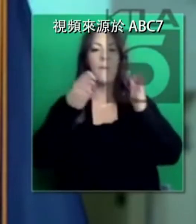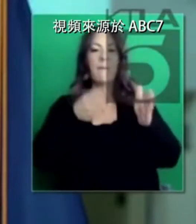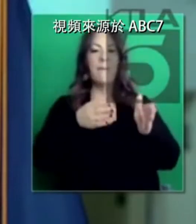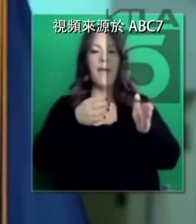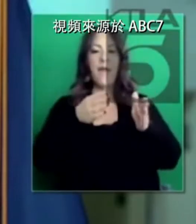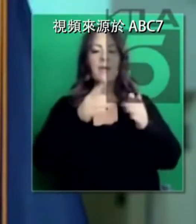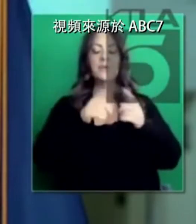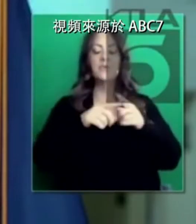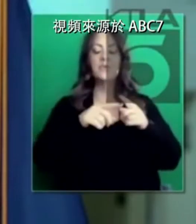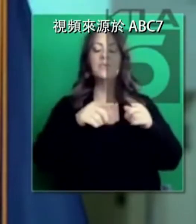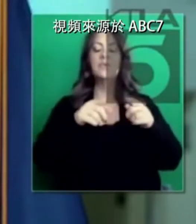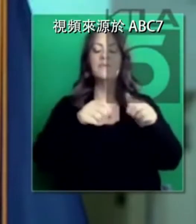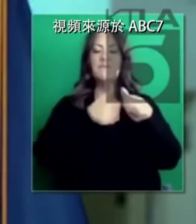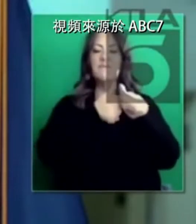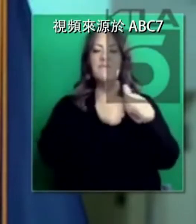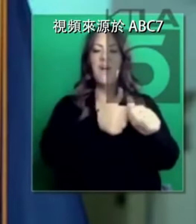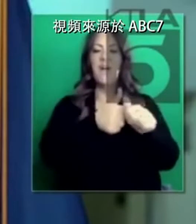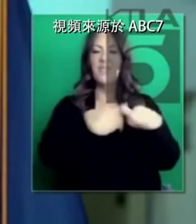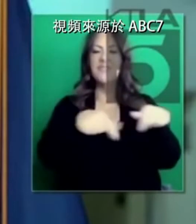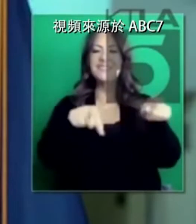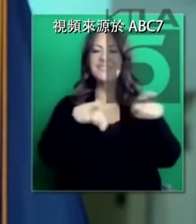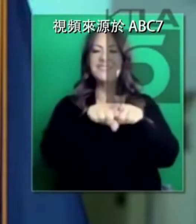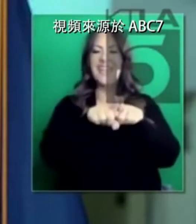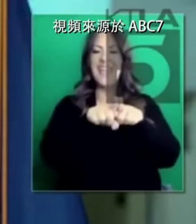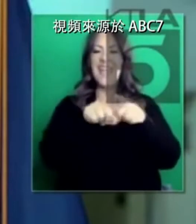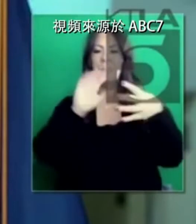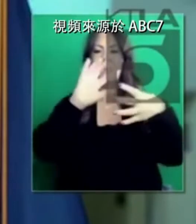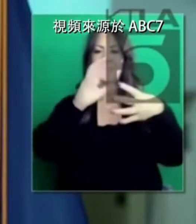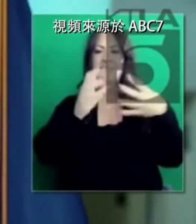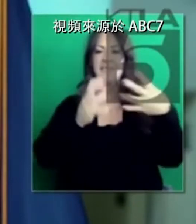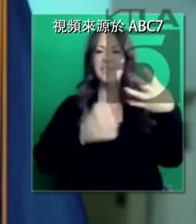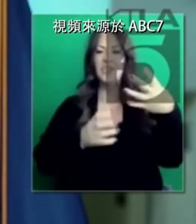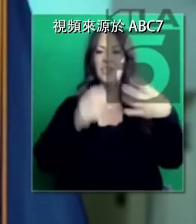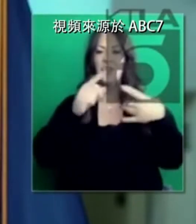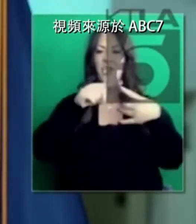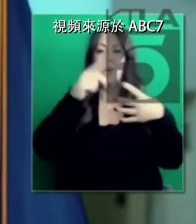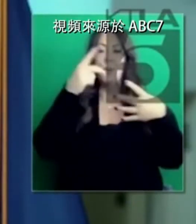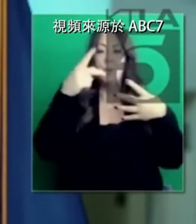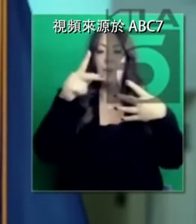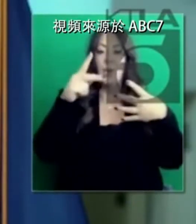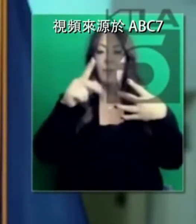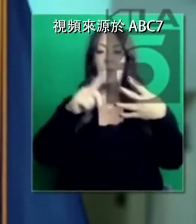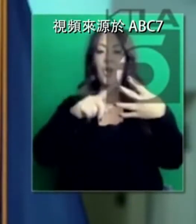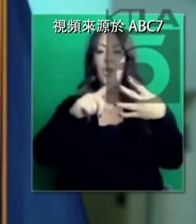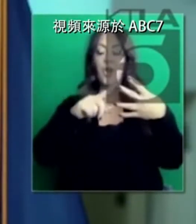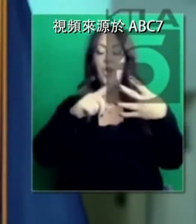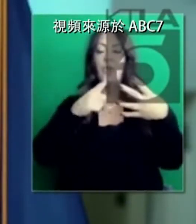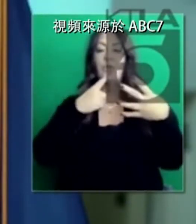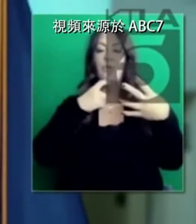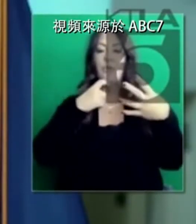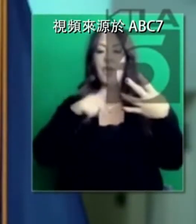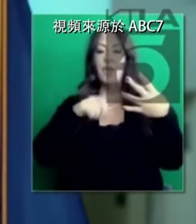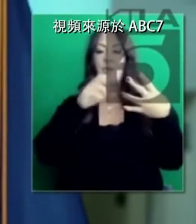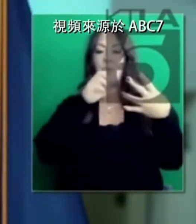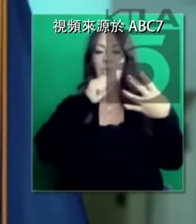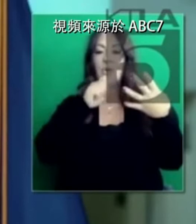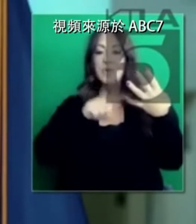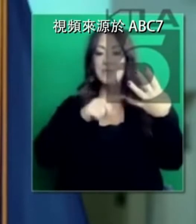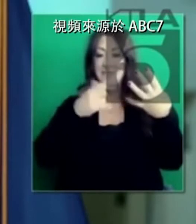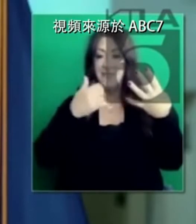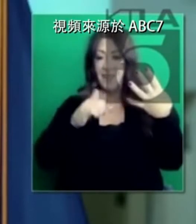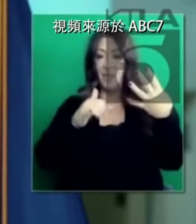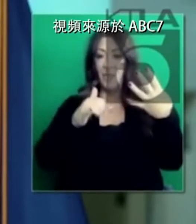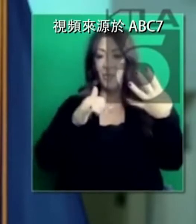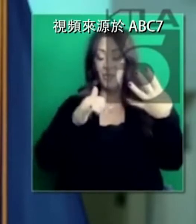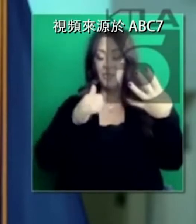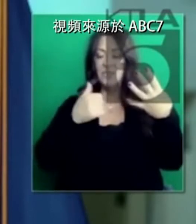感染率和检测阳性率回归四级颜色划分等级。州长纽森指出，南加州所有11个郡目前依